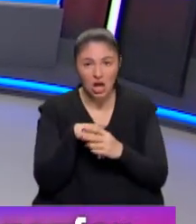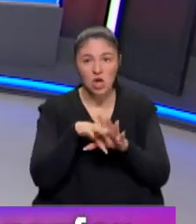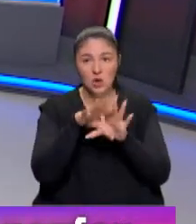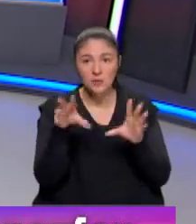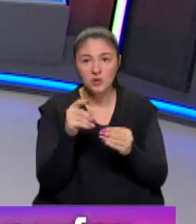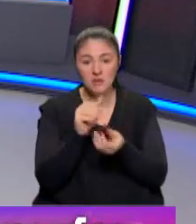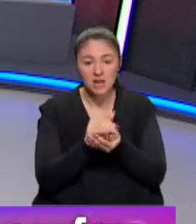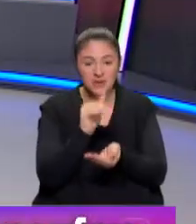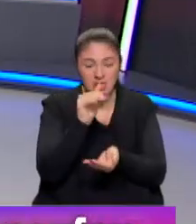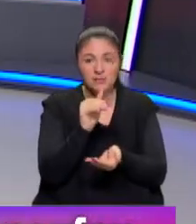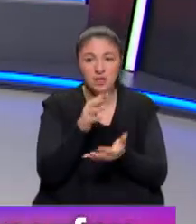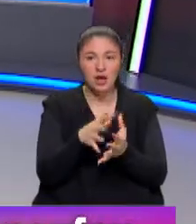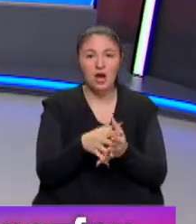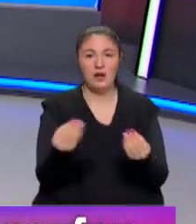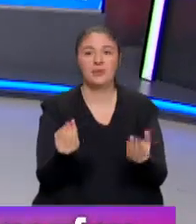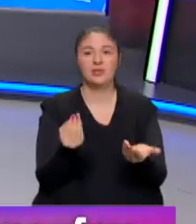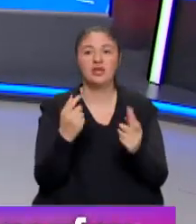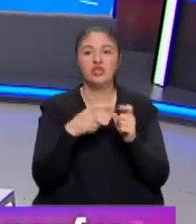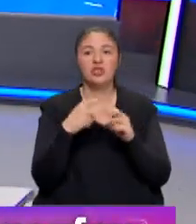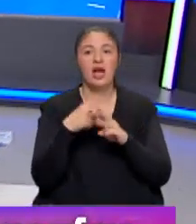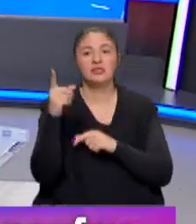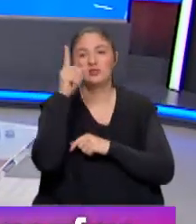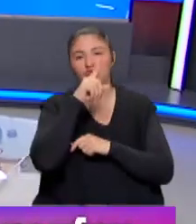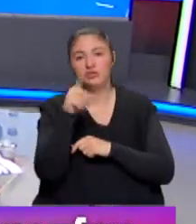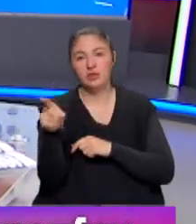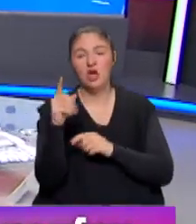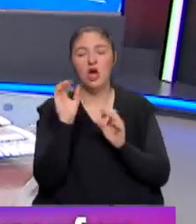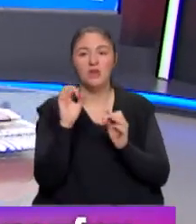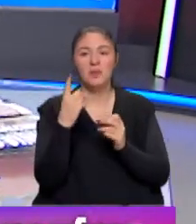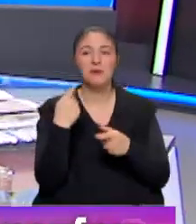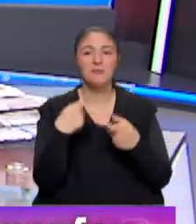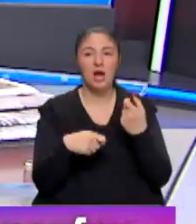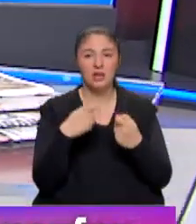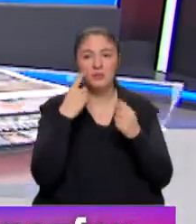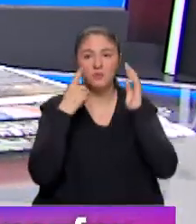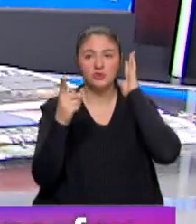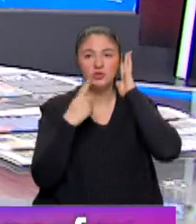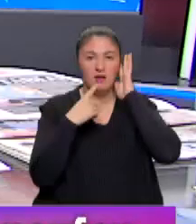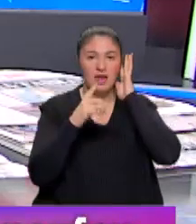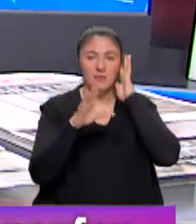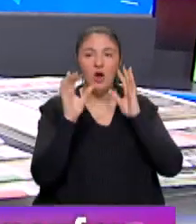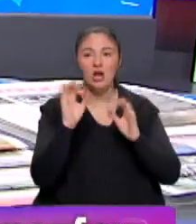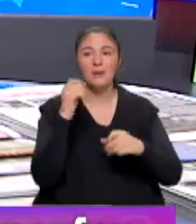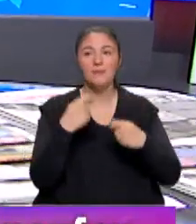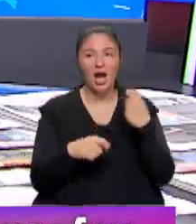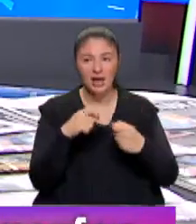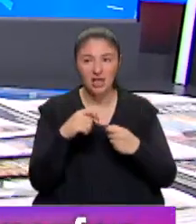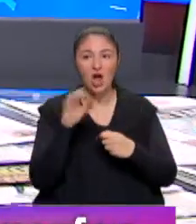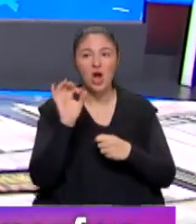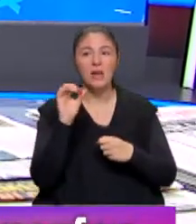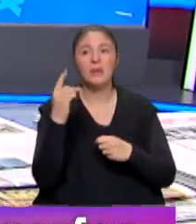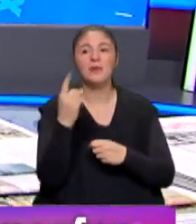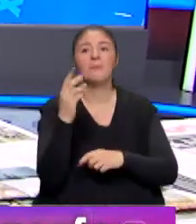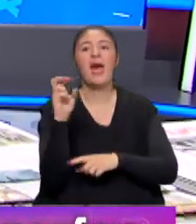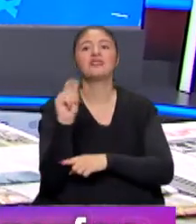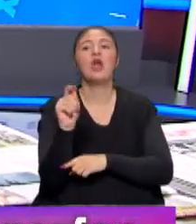bütün birikimini kaybetti Seçil Erzan yüzünden. Önemli bir bankanın, bakın bunun altını çizelim. Önemli bir bankanın,